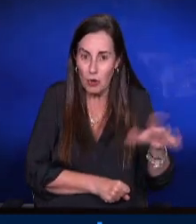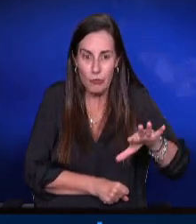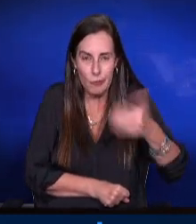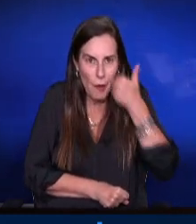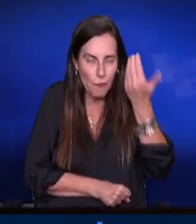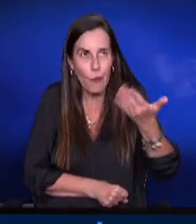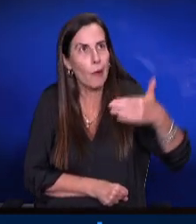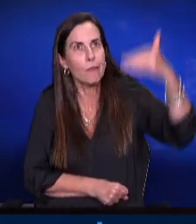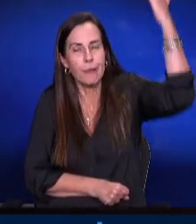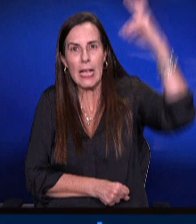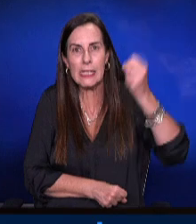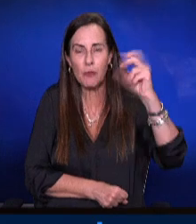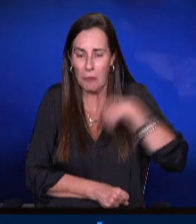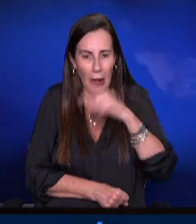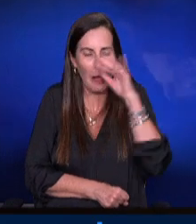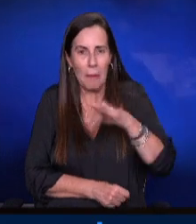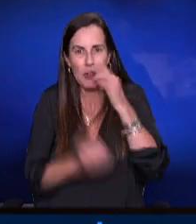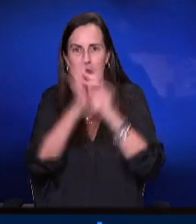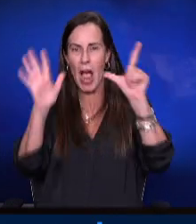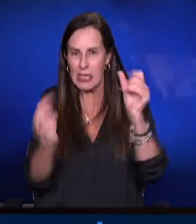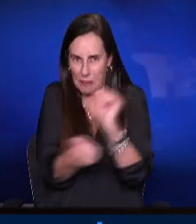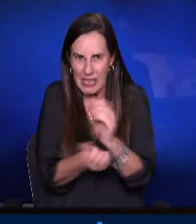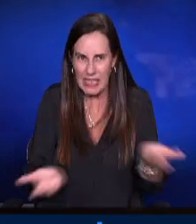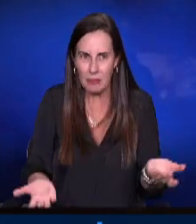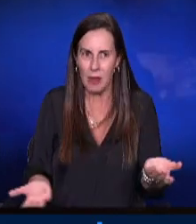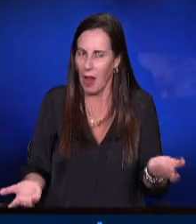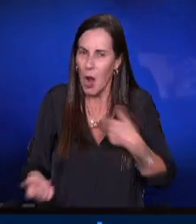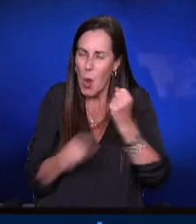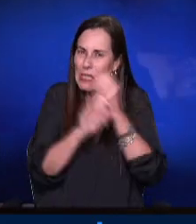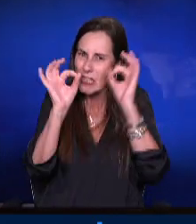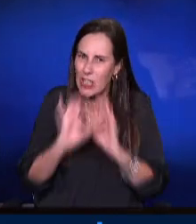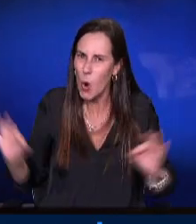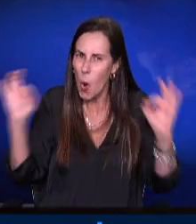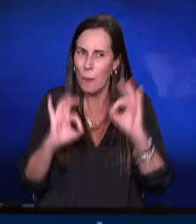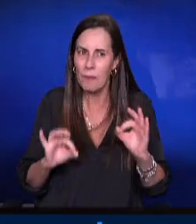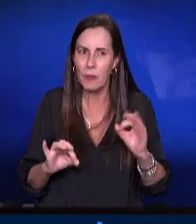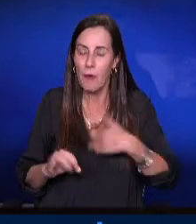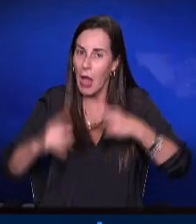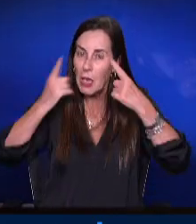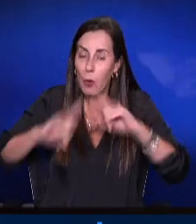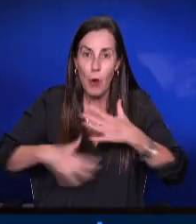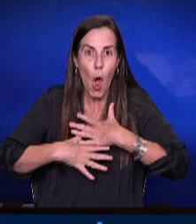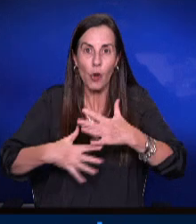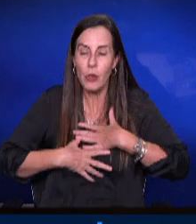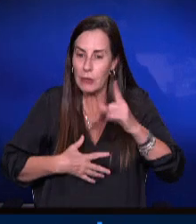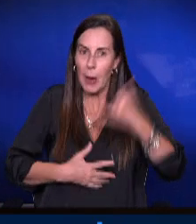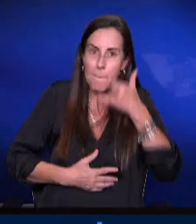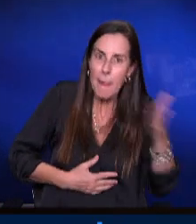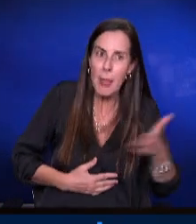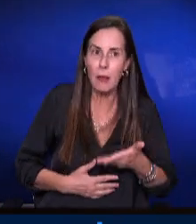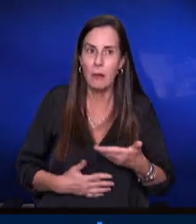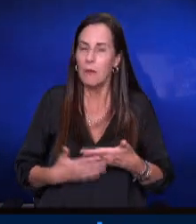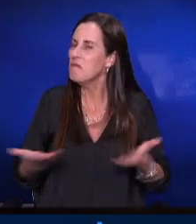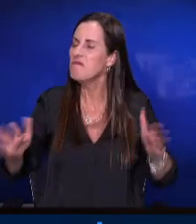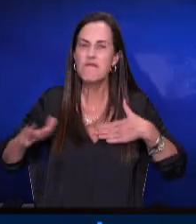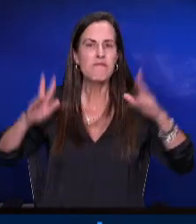ממני ב-20 שנה, שאני קטין בן 17 עם אזיקים, על זה שלא עשיתי כלום, ואני בוכה ולא נושם וצריך שירותים, ואין לה